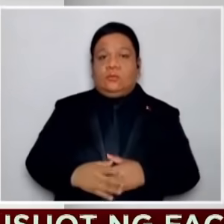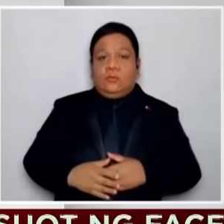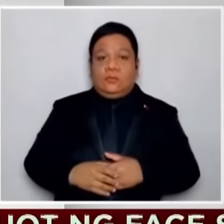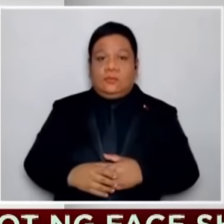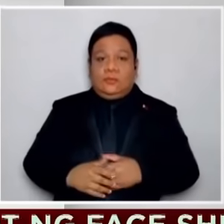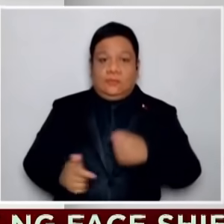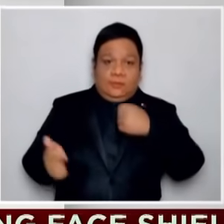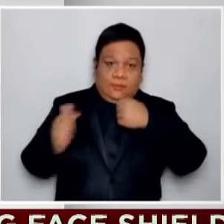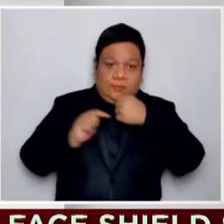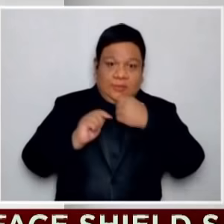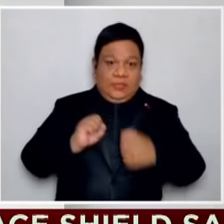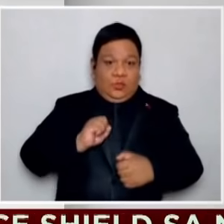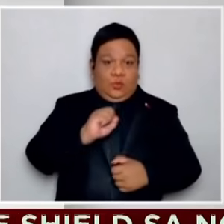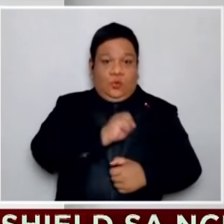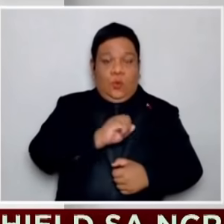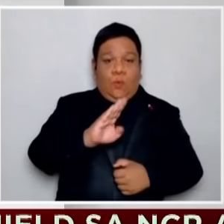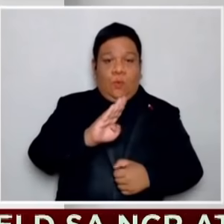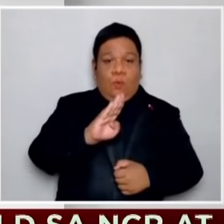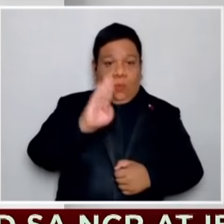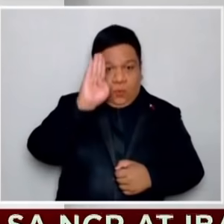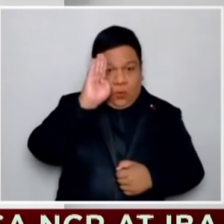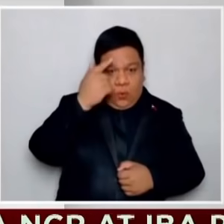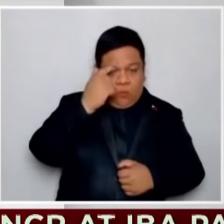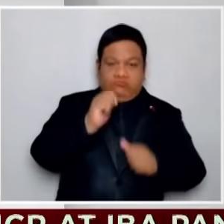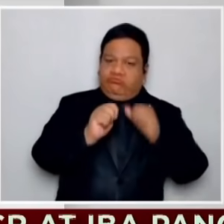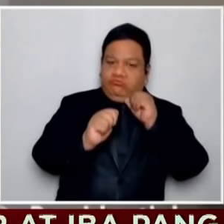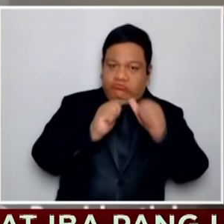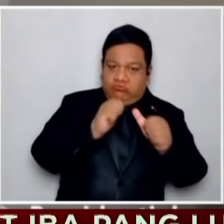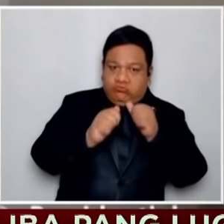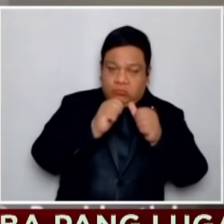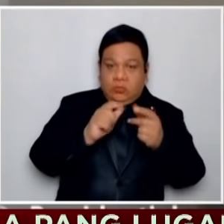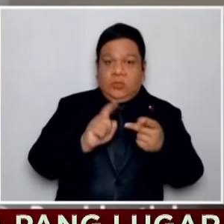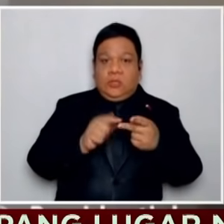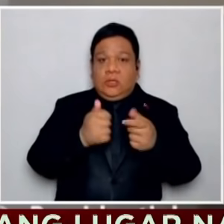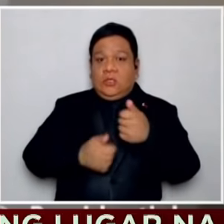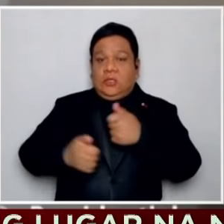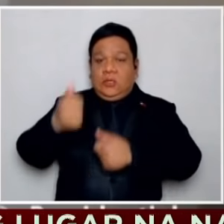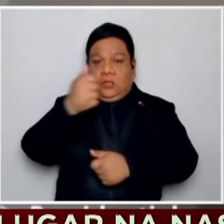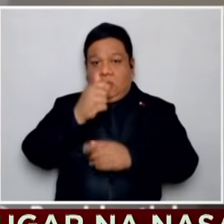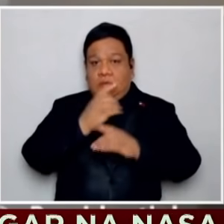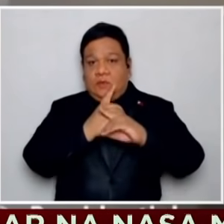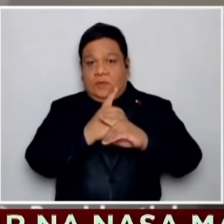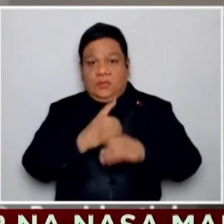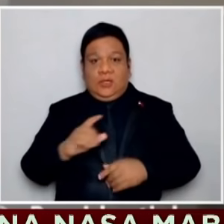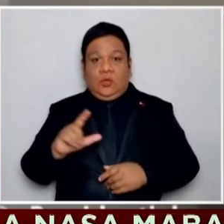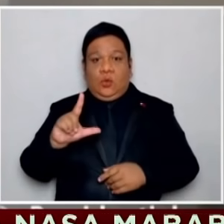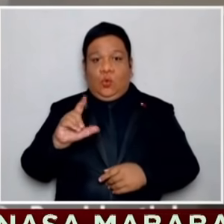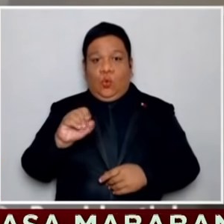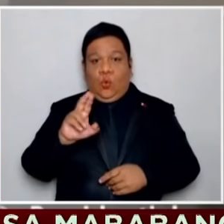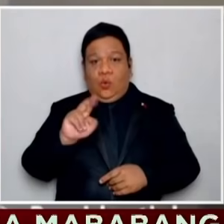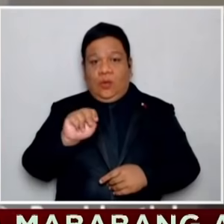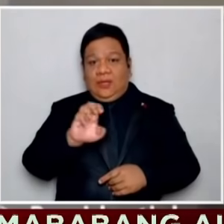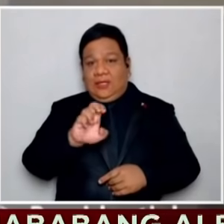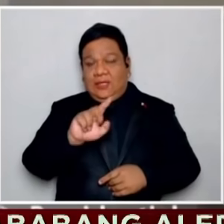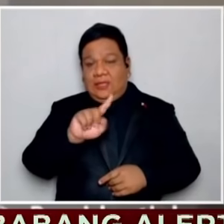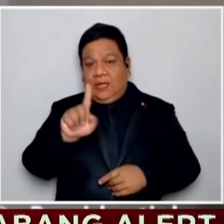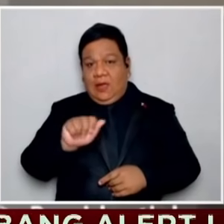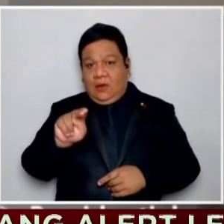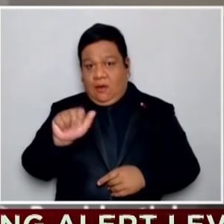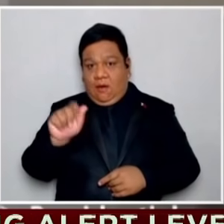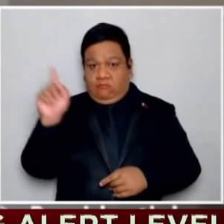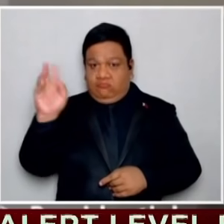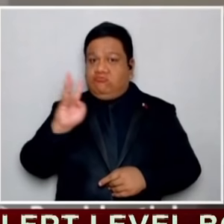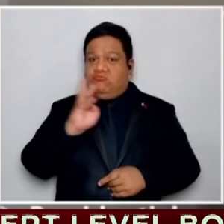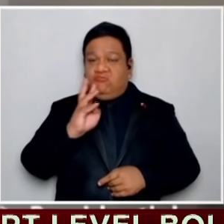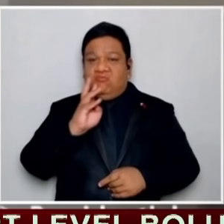ni Defense Secretary Delphine Lorenzana. General Parlade's statement is baseless. In the years I have known